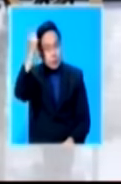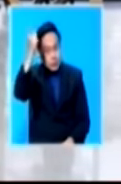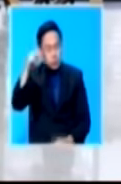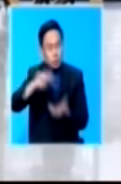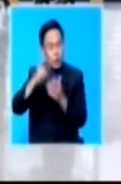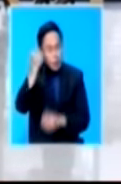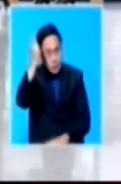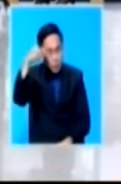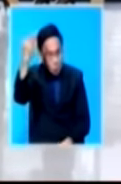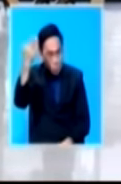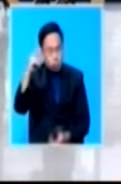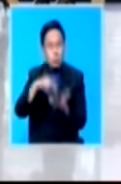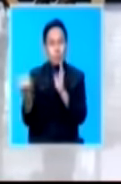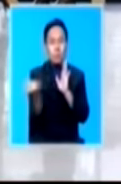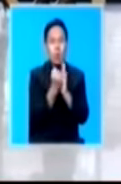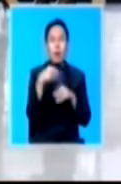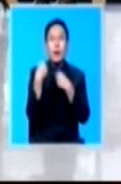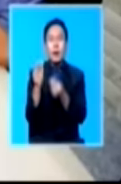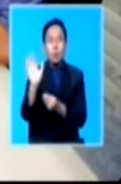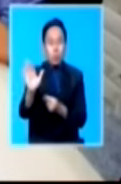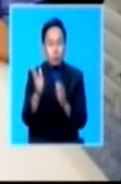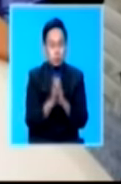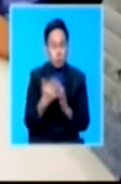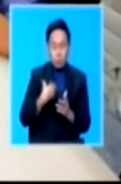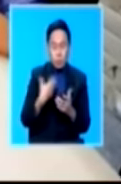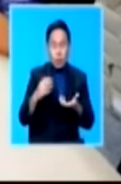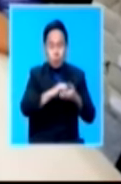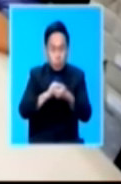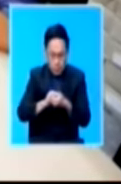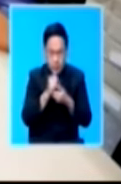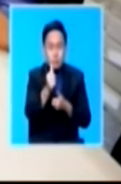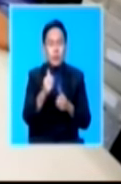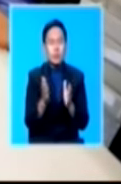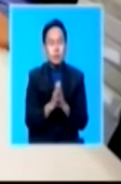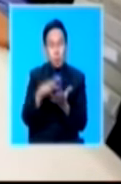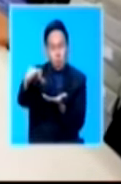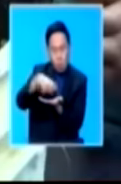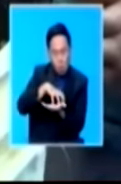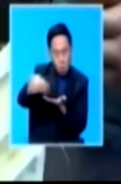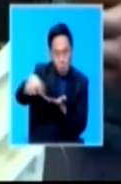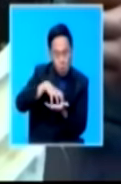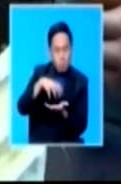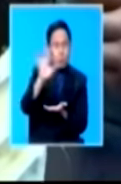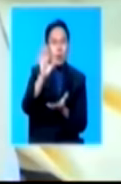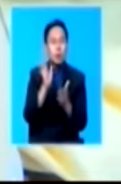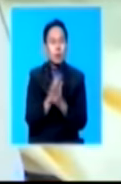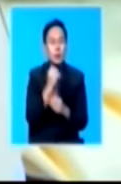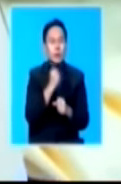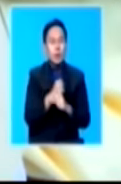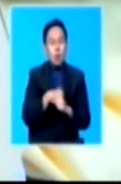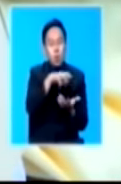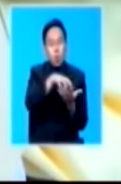มมือกันได้ก็ร่วมมือไปนะครับถ้าแย่งกันทำเรียนแบบกันนะขโมยเข้ามาแล้วทำเองไม่ได้